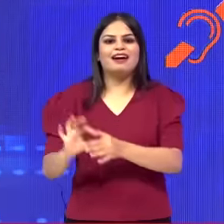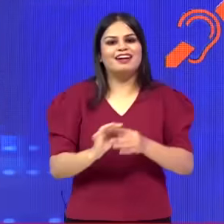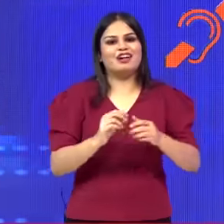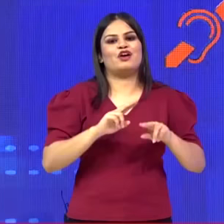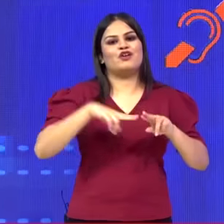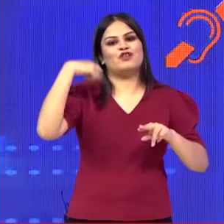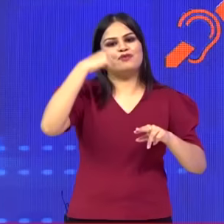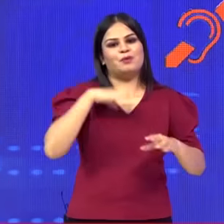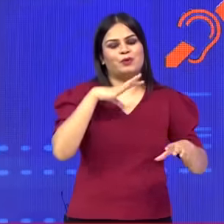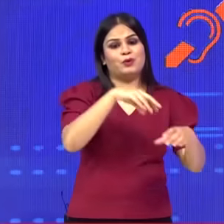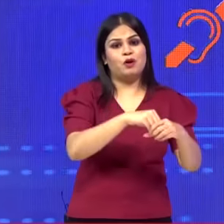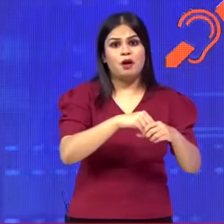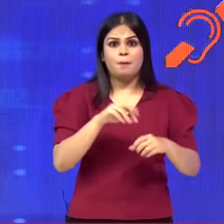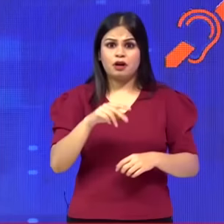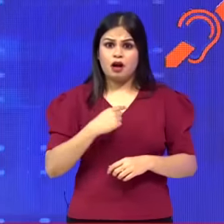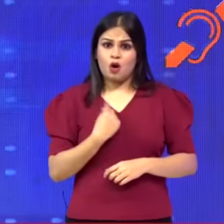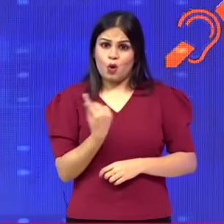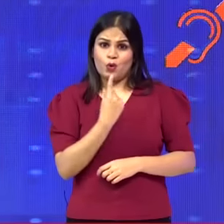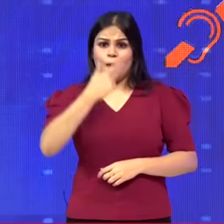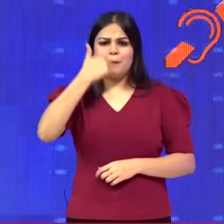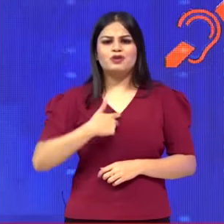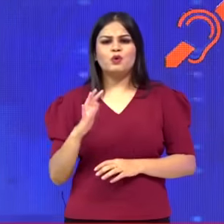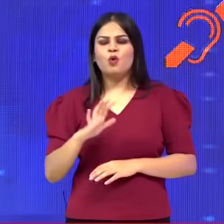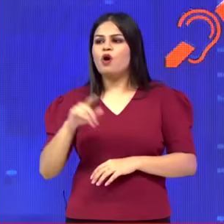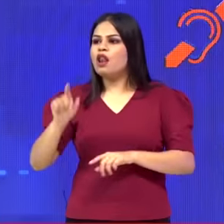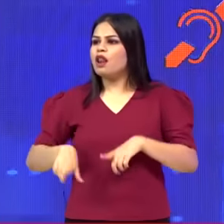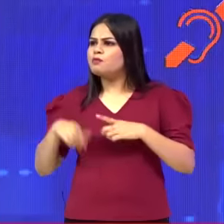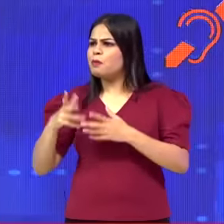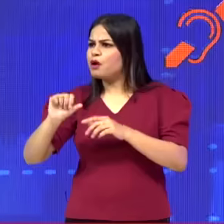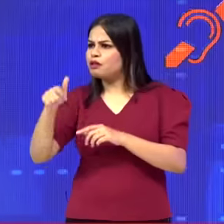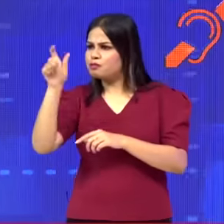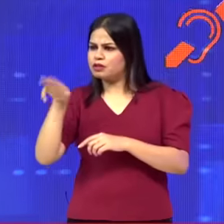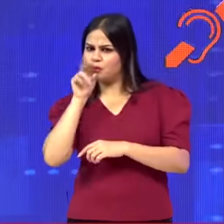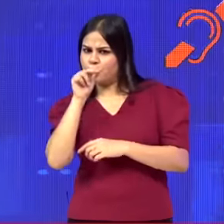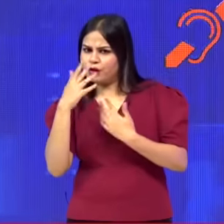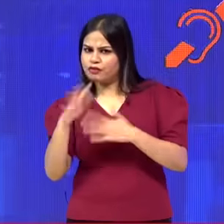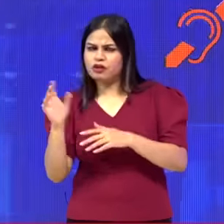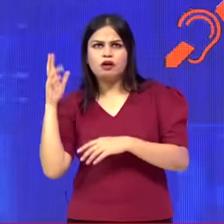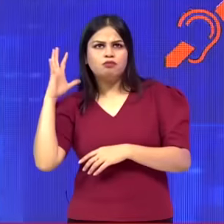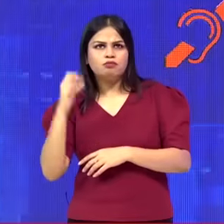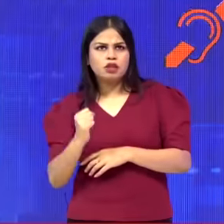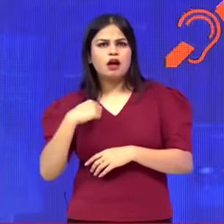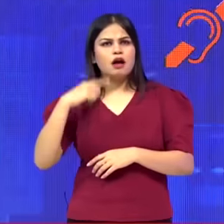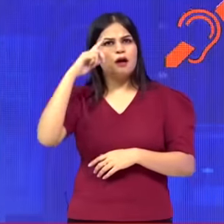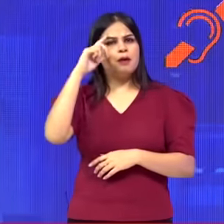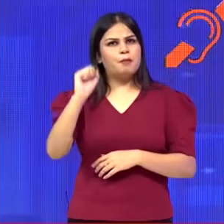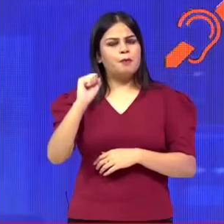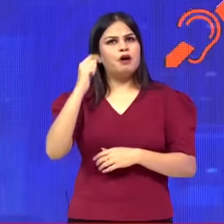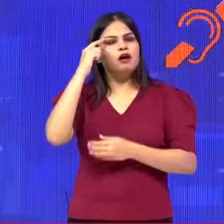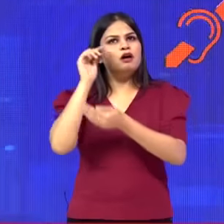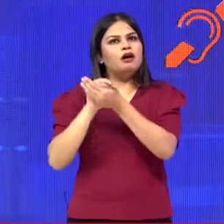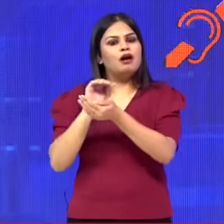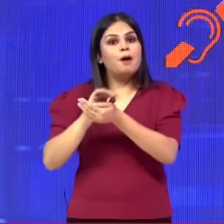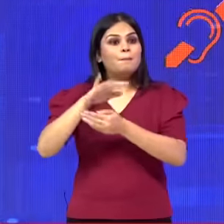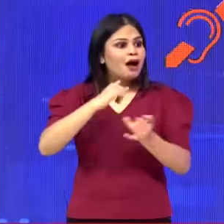डायलॉग खुद के भी नहीं है, ये लाइफ में किसी ना किसी से सुने होंगे, या यू नो वो चीज़ें याद रखी होंगी, और वो